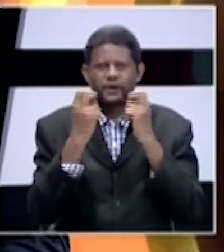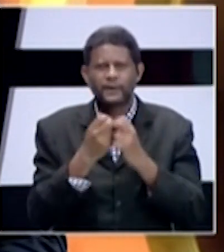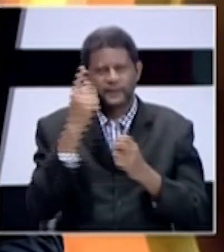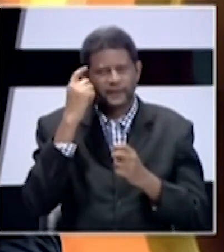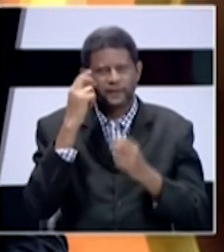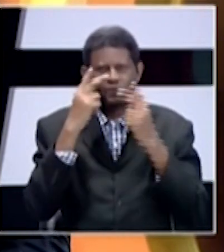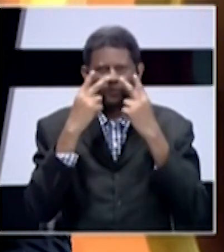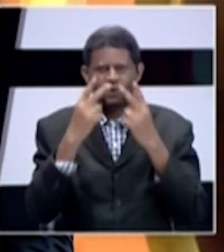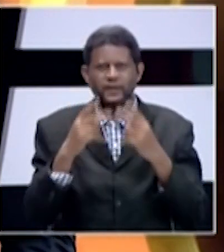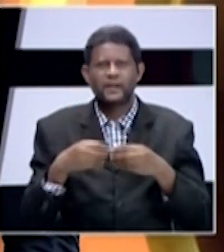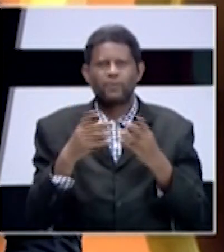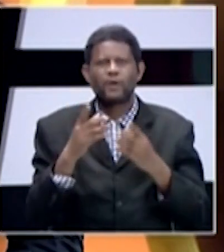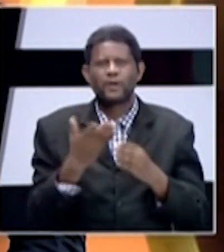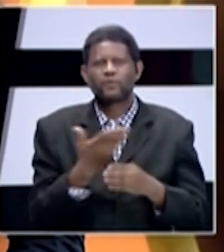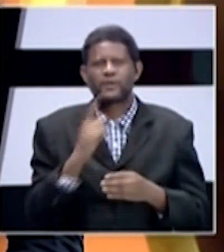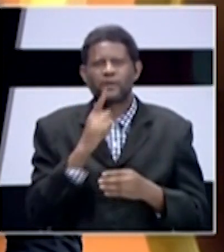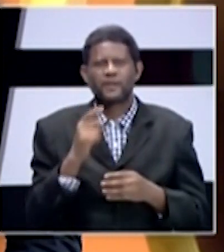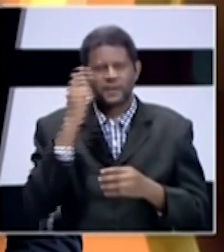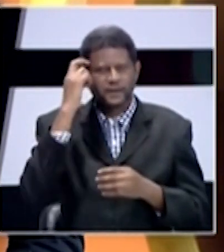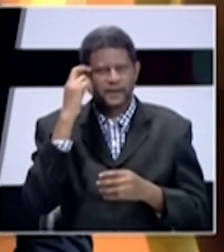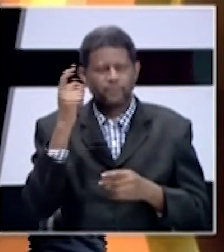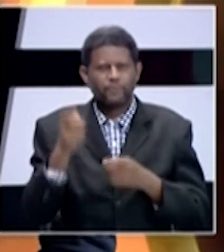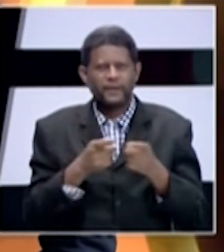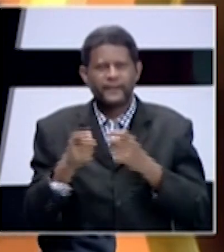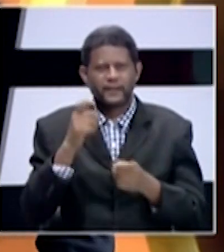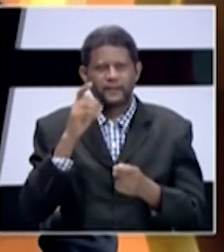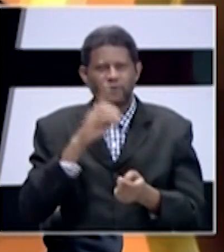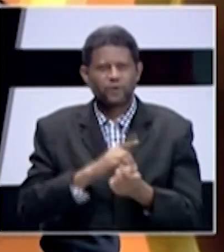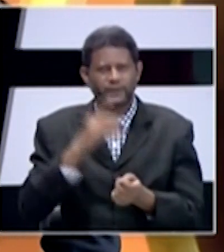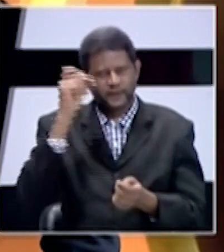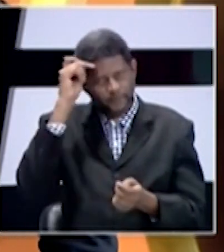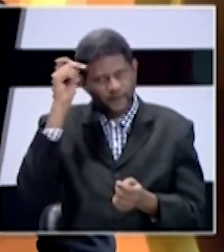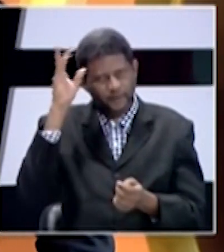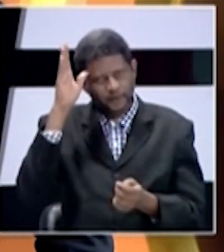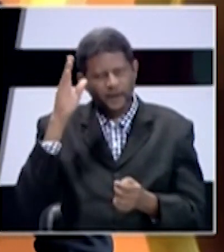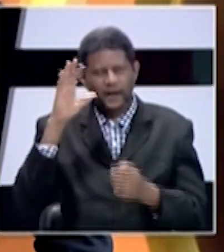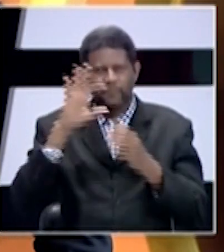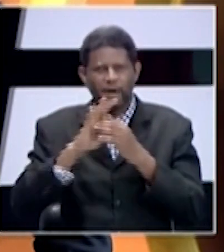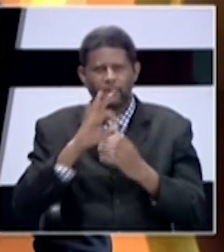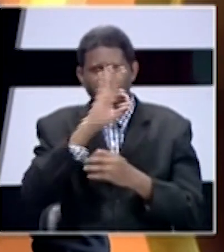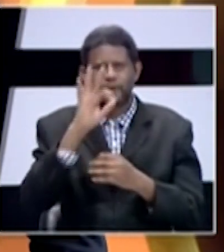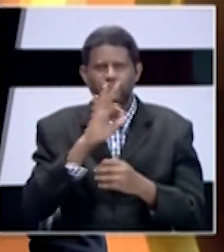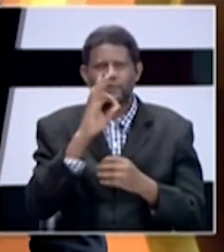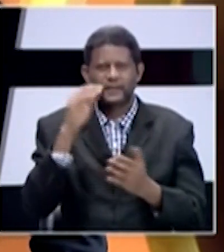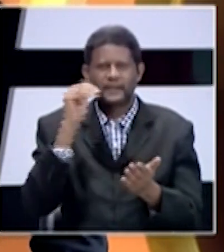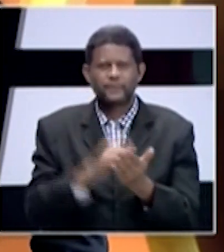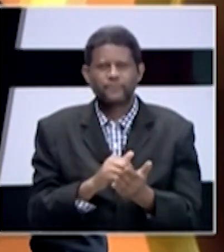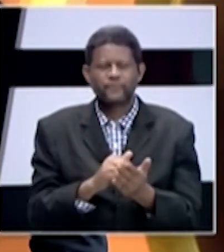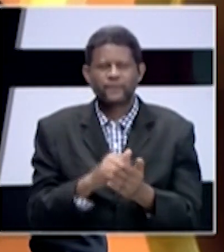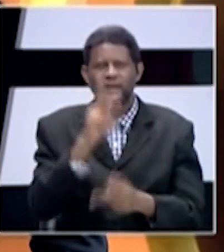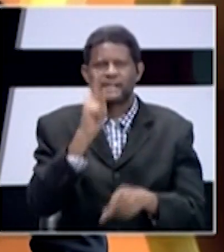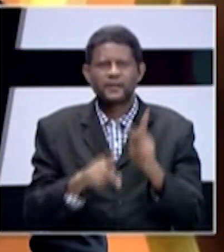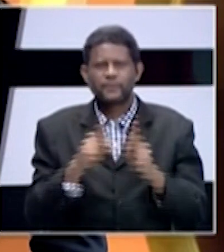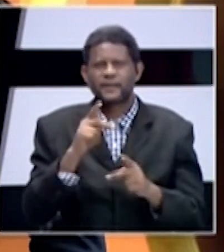ትግራይን ትኩረት ዝሃብዎ ጉዳይ እዩ ርእሰ ምሕዳር ትግራይ ዶክተር ደብረፅዮን ገብረ ሚካኤል ኣብ ማሕበራዊ ደረገጾም ደጊም